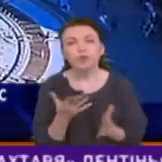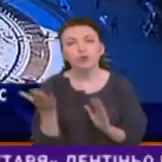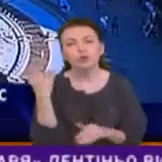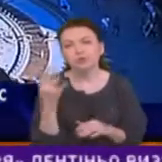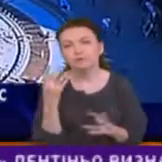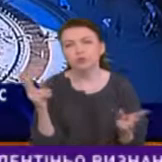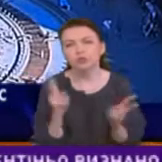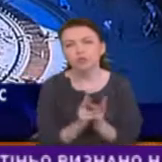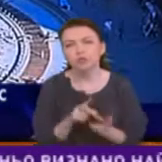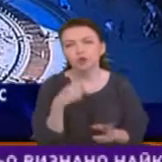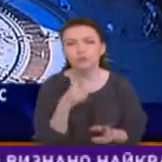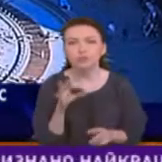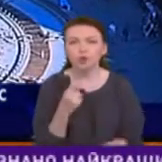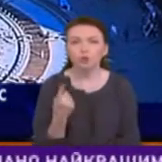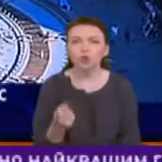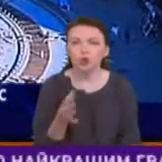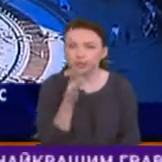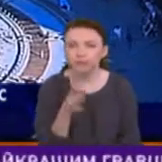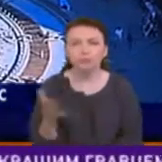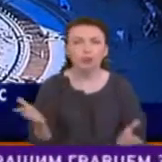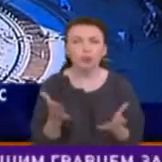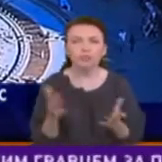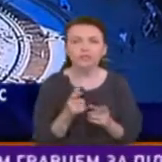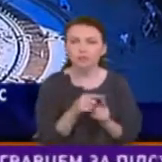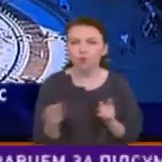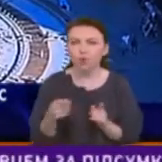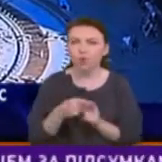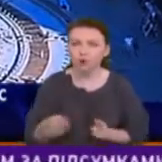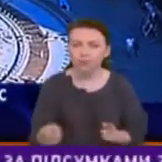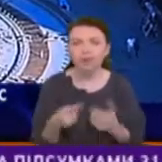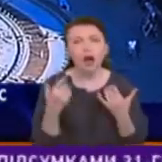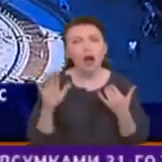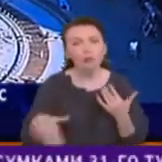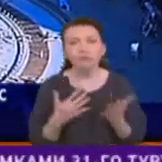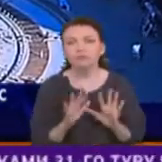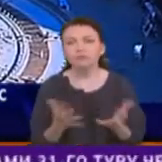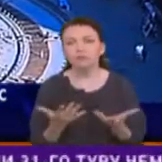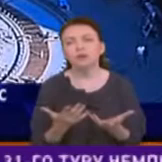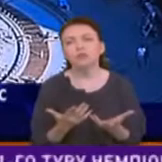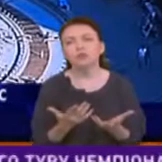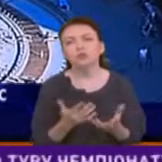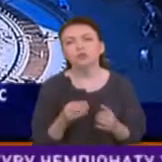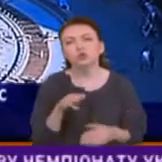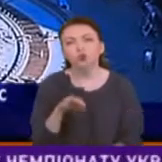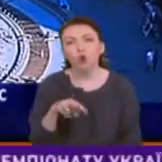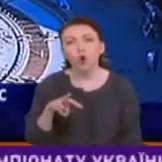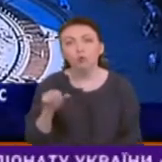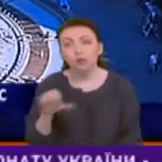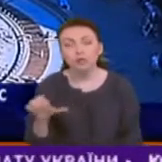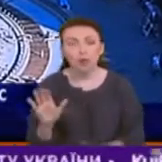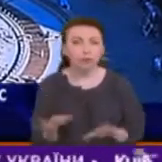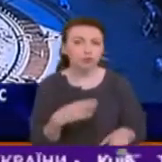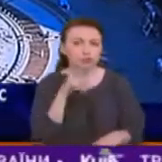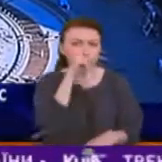зустрічалися, говорили про століття, про якісь епохи, а потім в нас відбулася подія, Томас, і тут проходить якихось